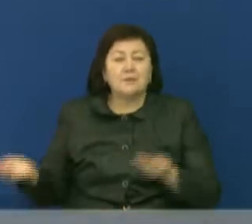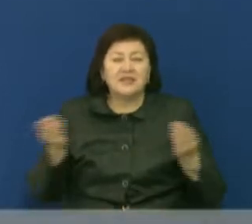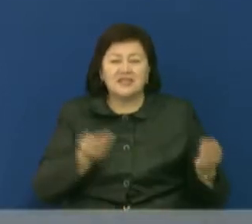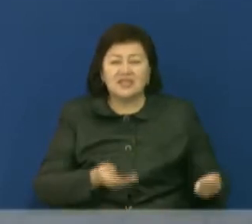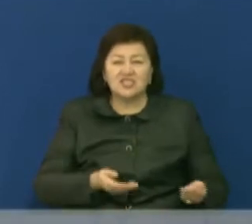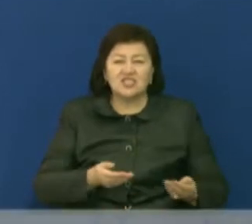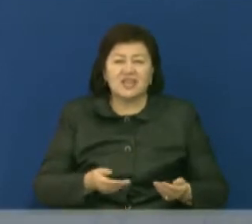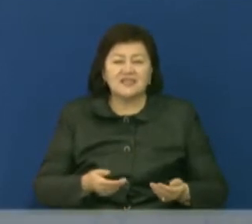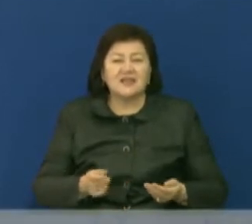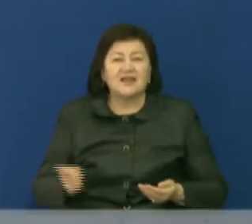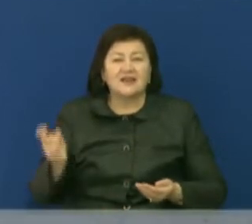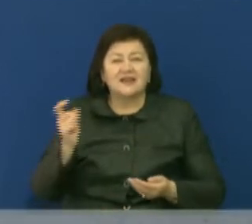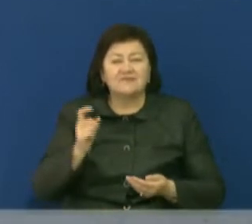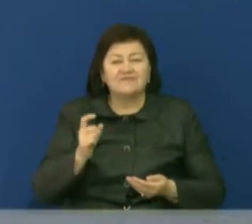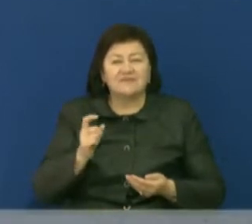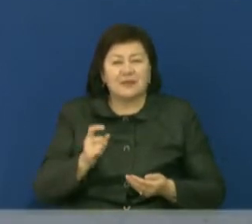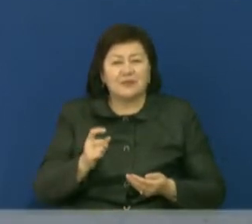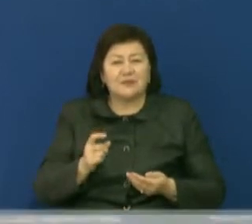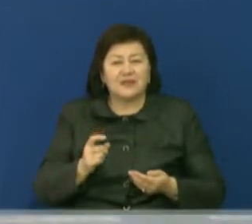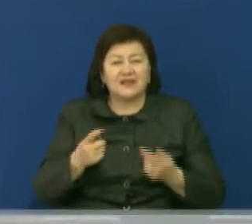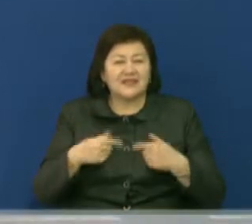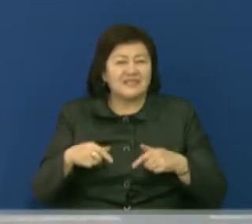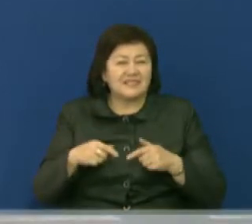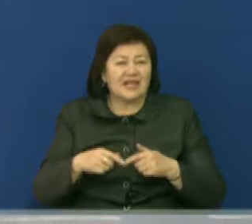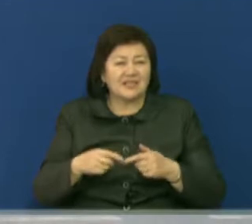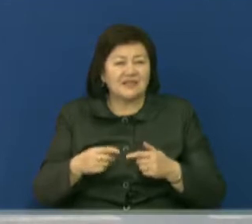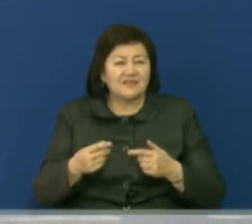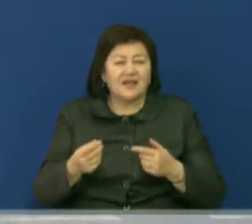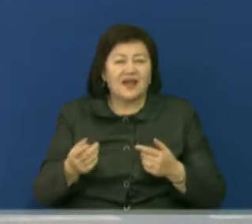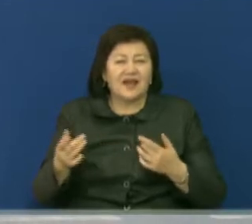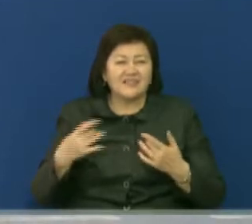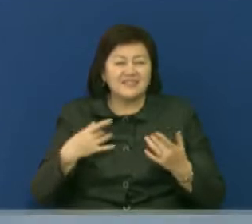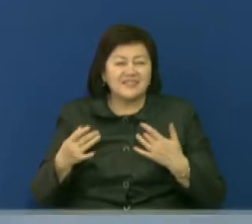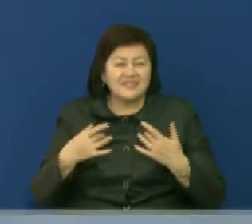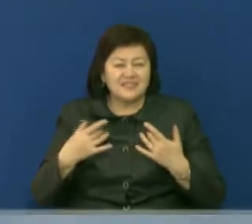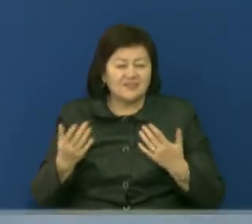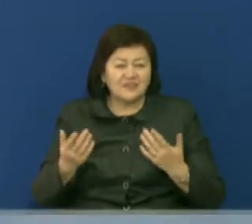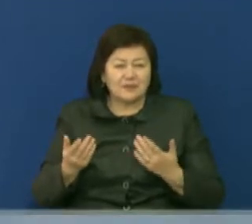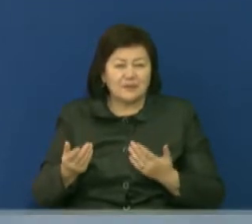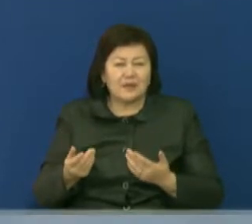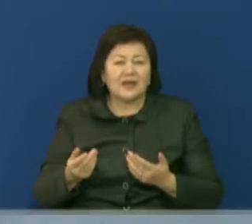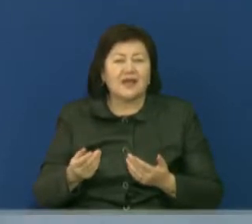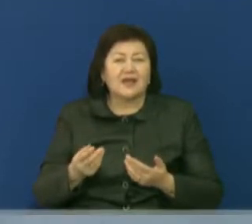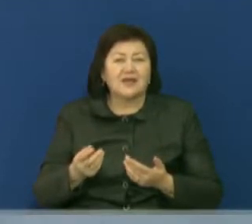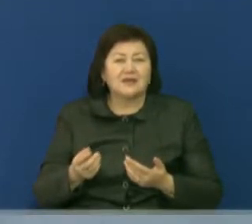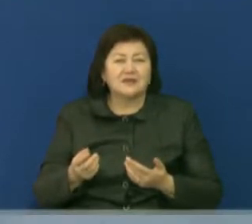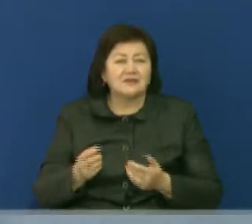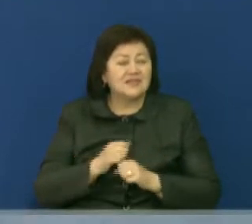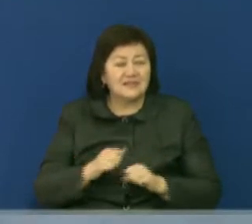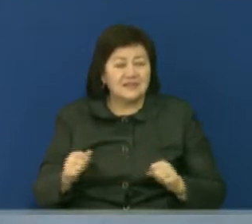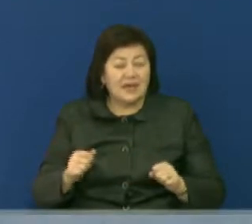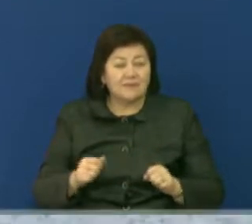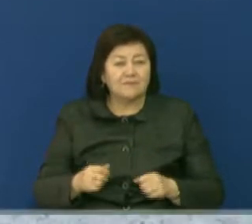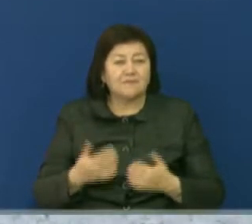студии. Как сообщалось ранее, последний звонок традиционно состоится 25 мая. В этом году будут предусмотрены несколько форматов с